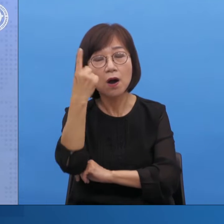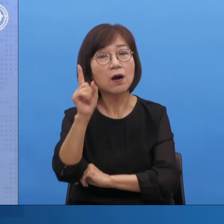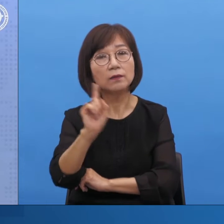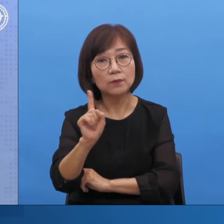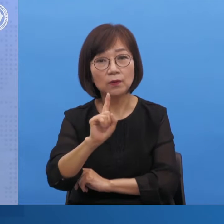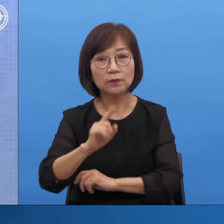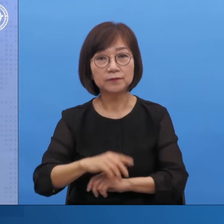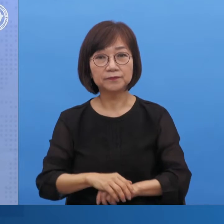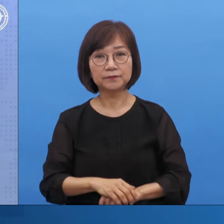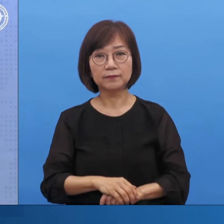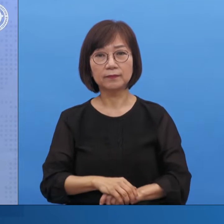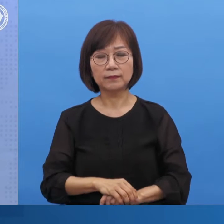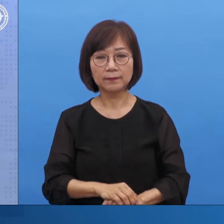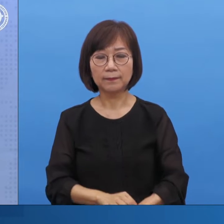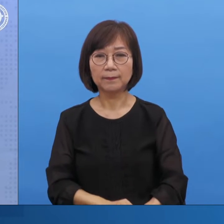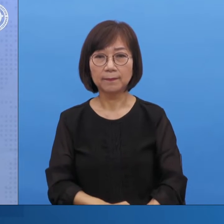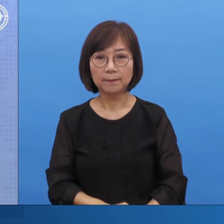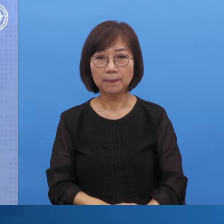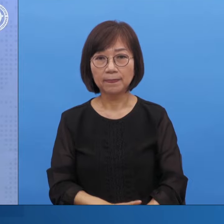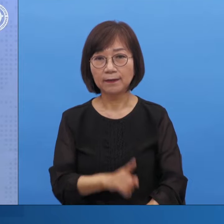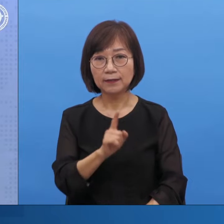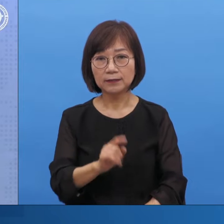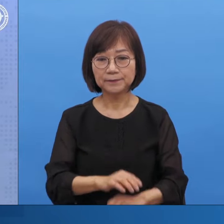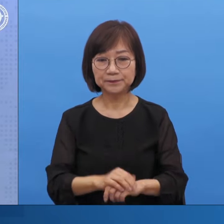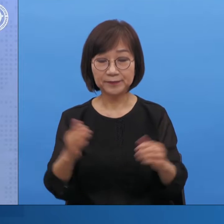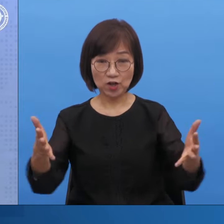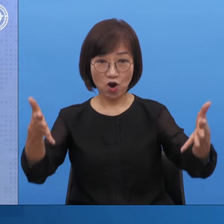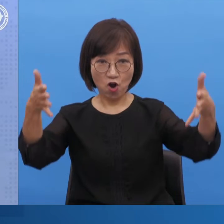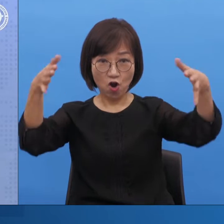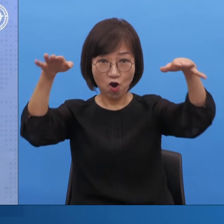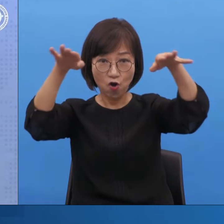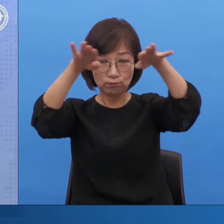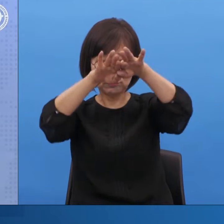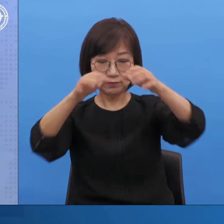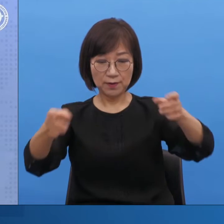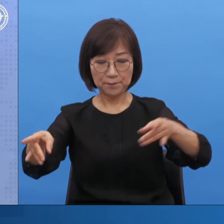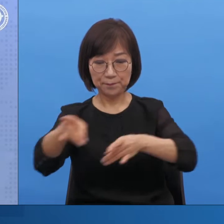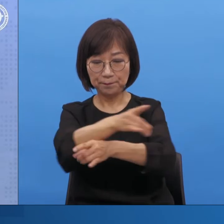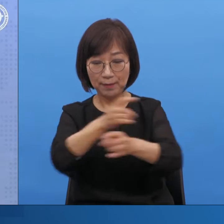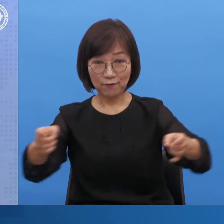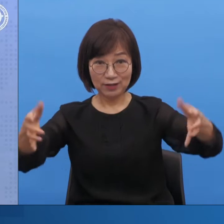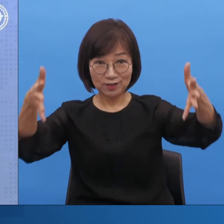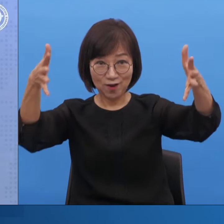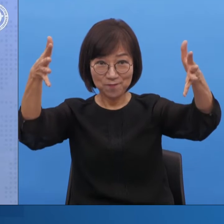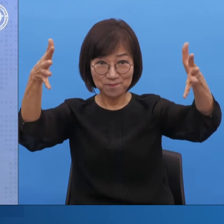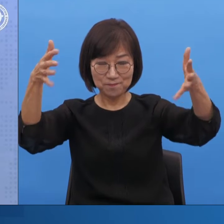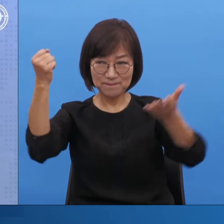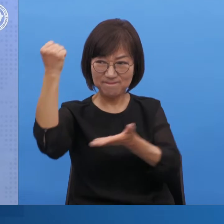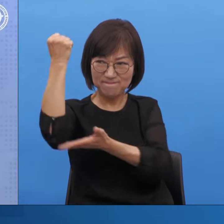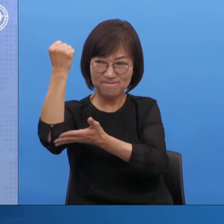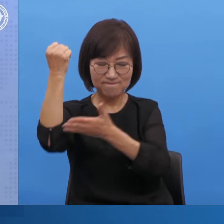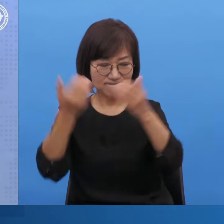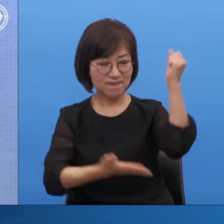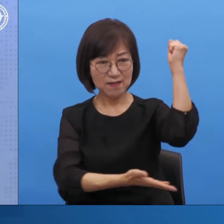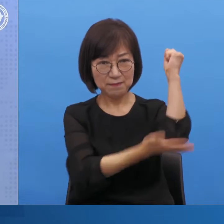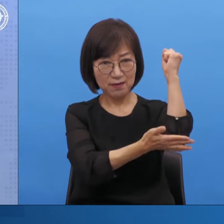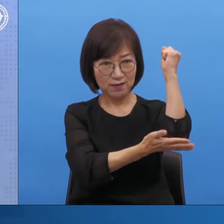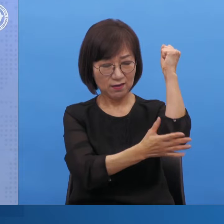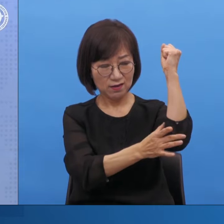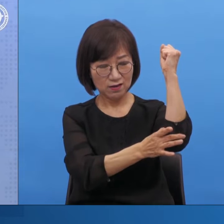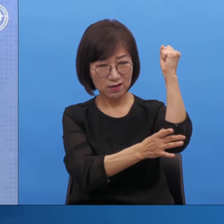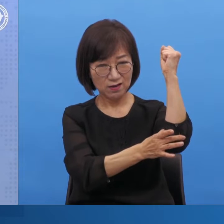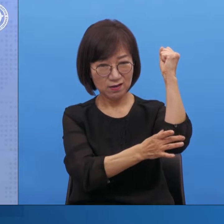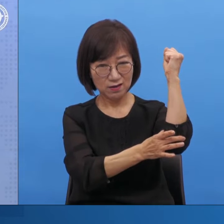thing. 그 건물을 받치고 있는 기둥이 흔들린 거예요. It's that the pillar that was bringing